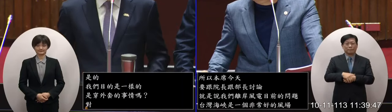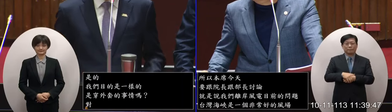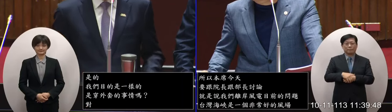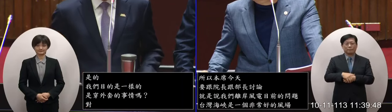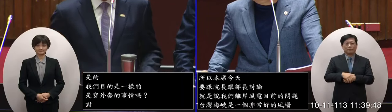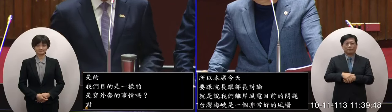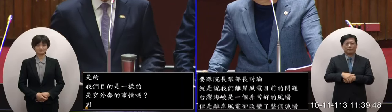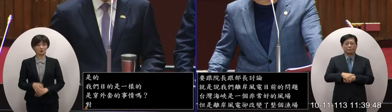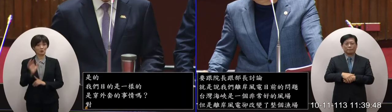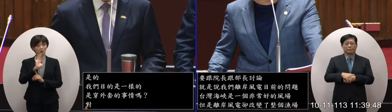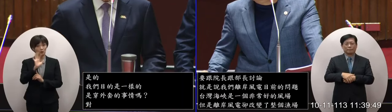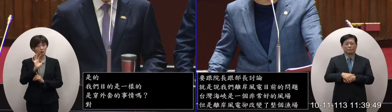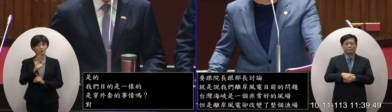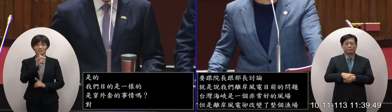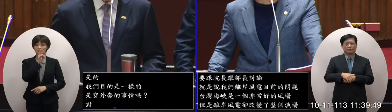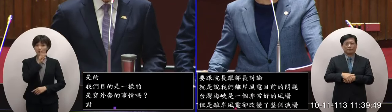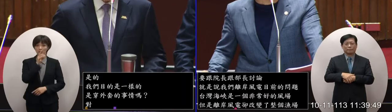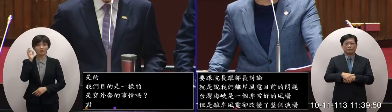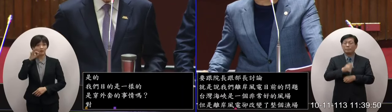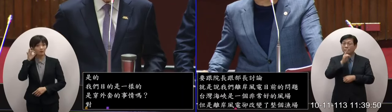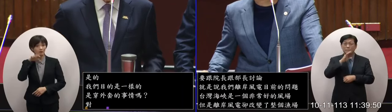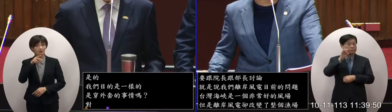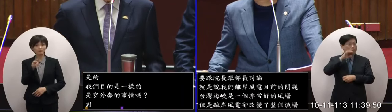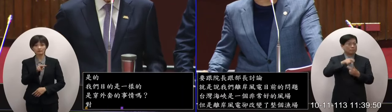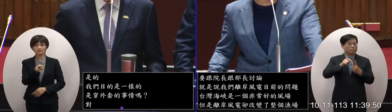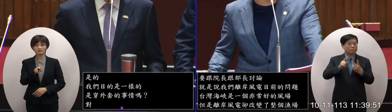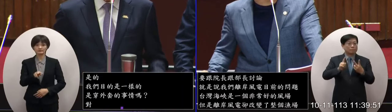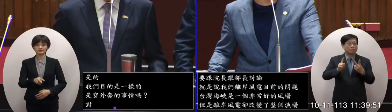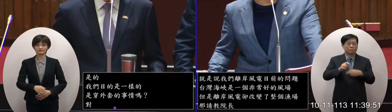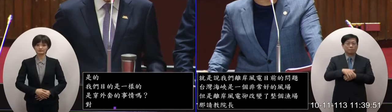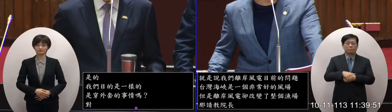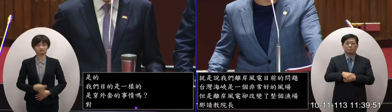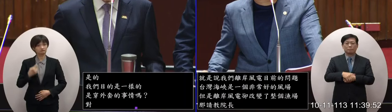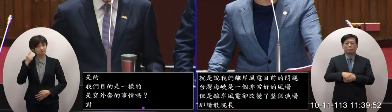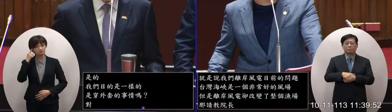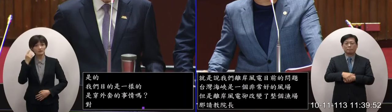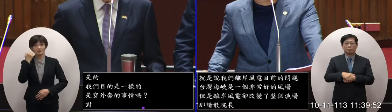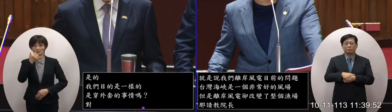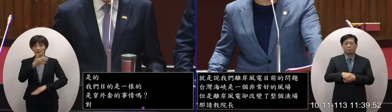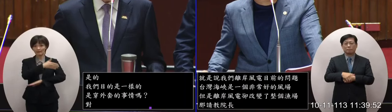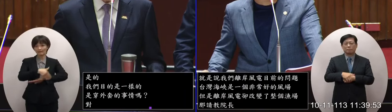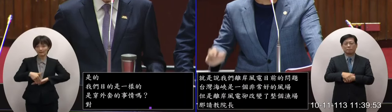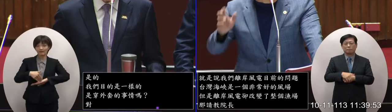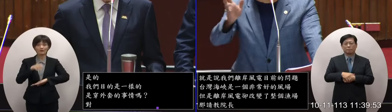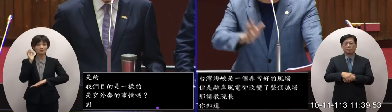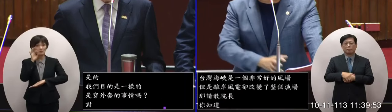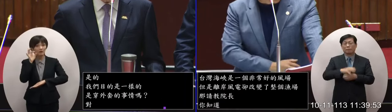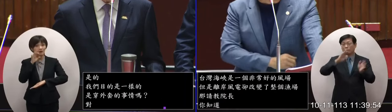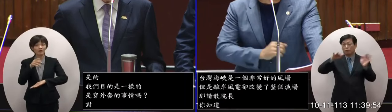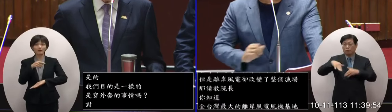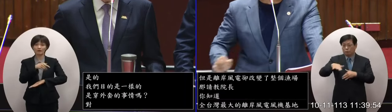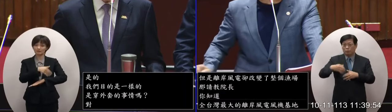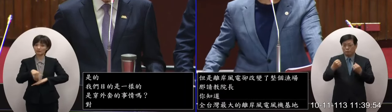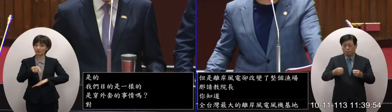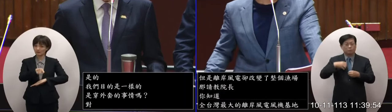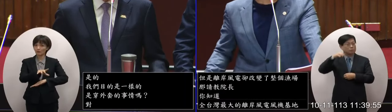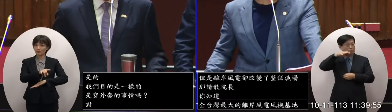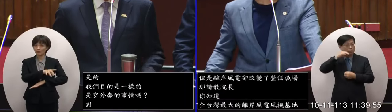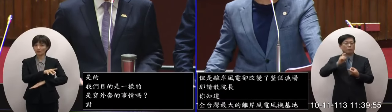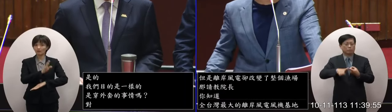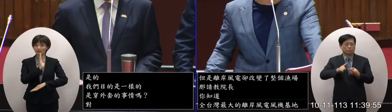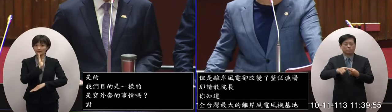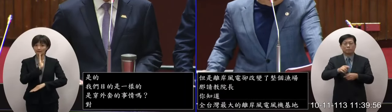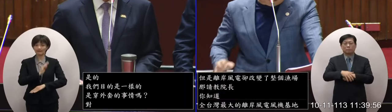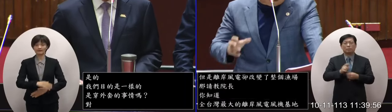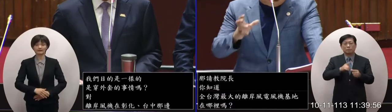风机在彰化、台中，对， 台中还是彰化？ 我想沿海地区彰滨，这个都很 风场是在彰化，没